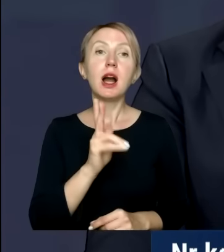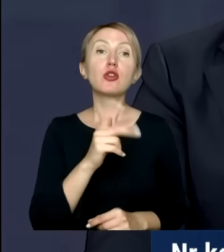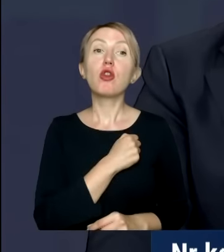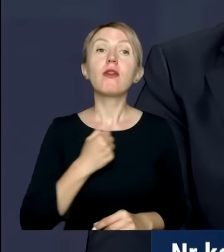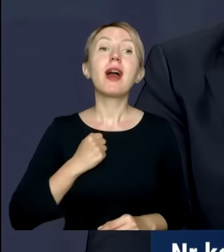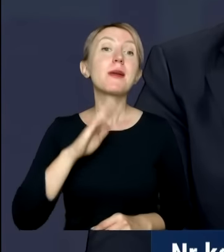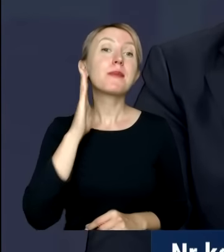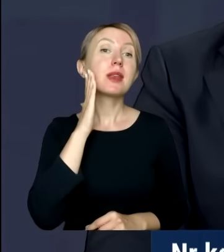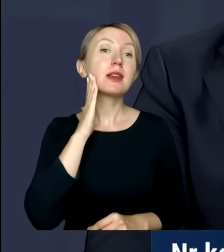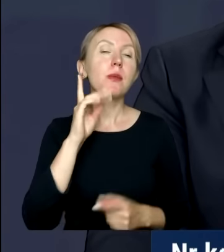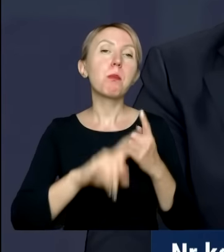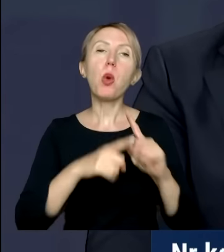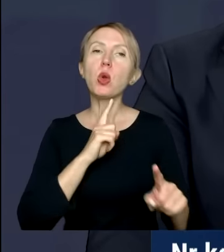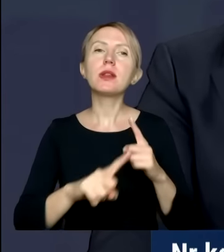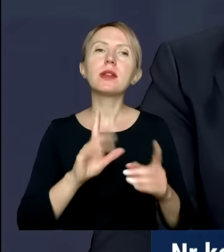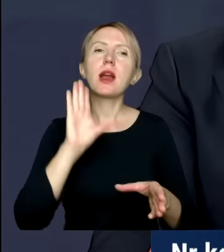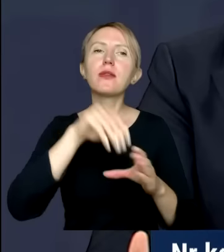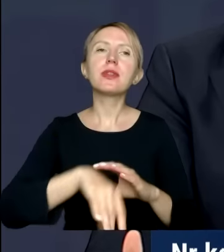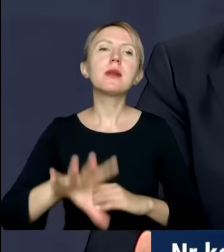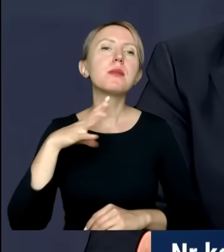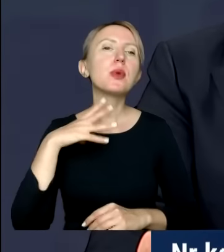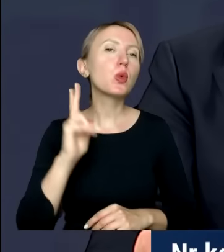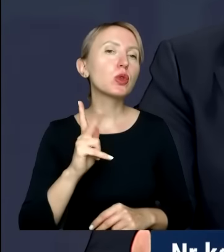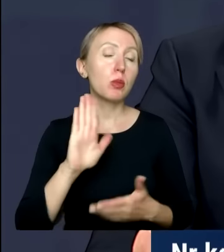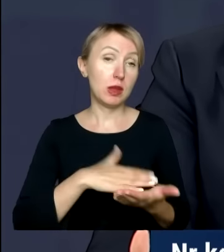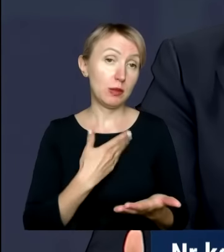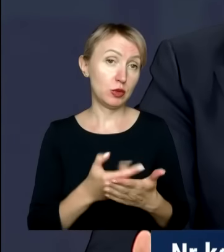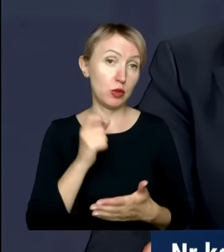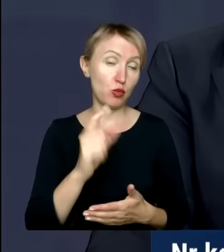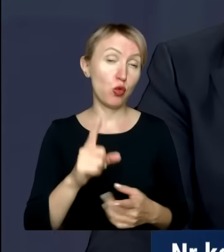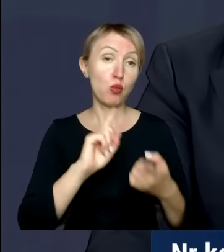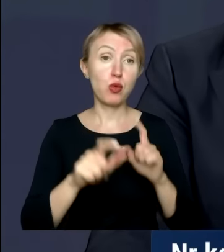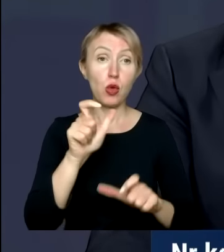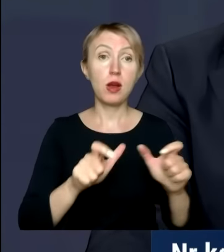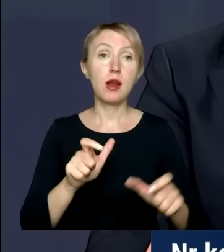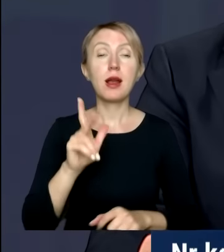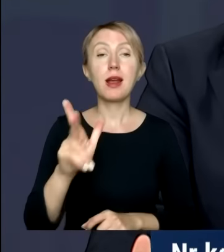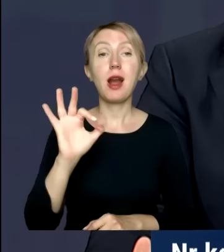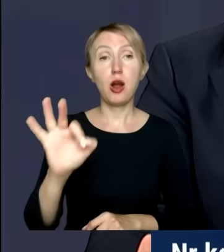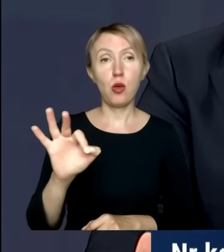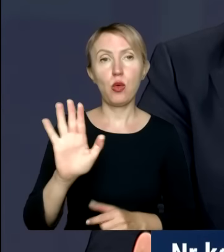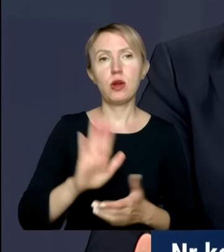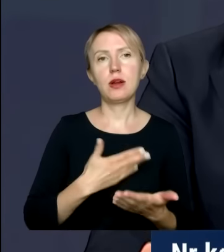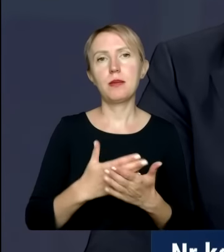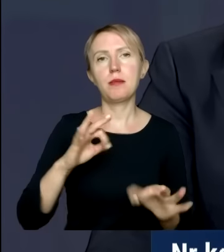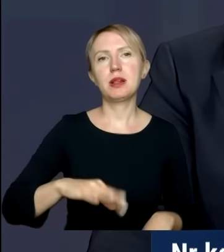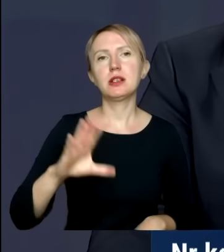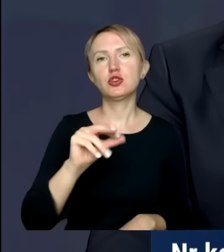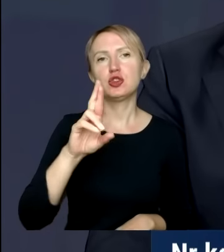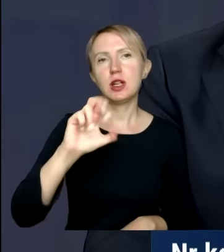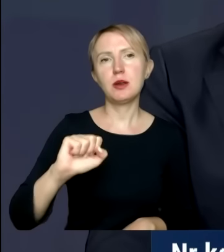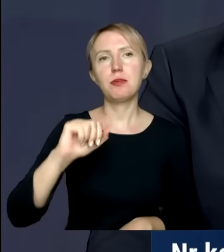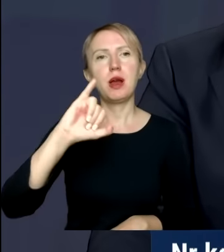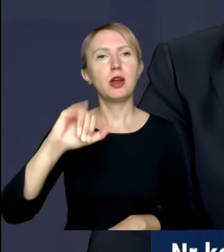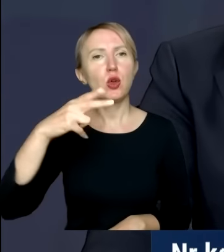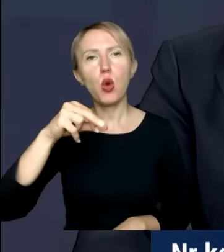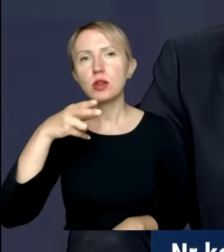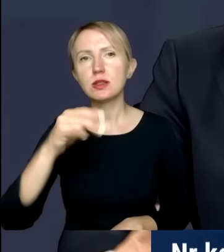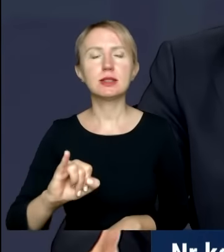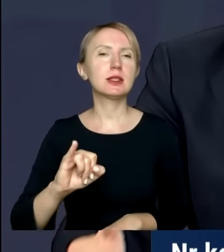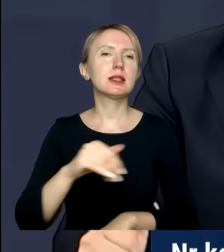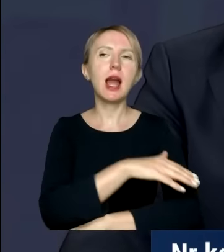mieszkaniu z polityków się pojawiał bo na przykład mamy tych polityków koalicji obywatelski takich jak pan Szczerba pan joński którzy biegali po naszej